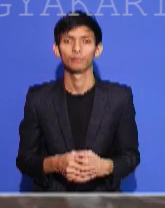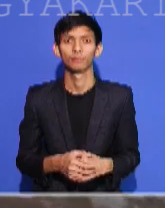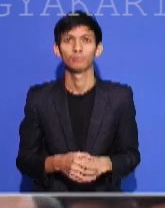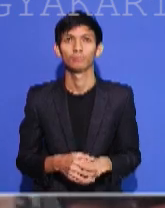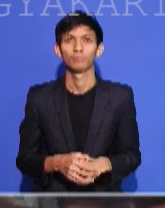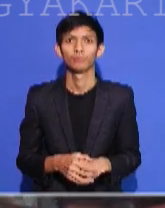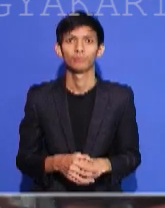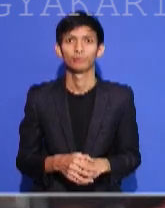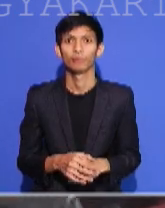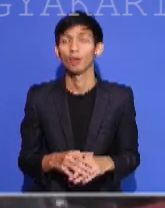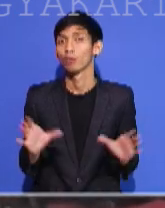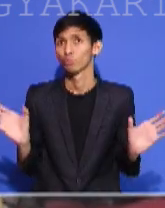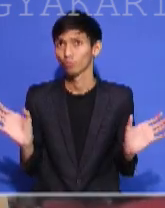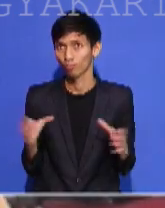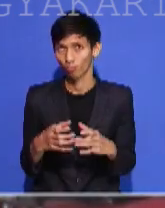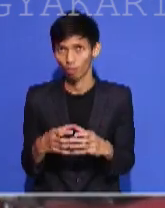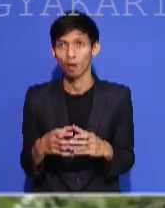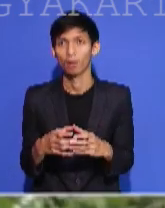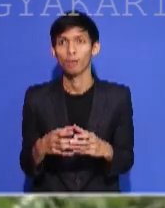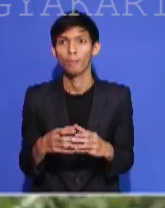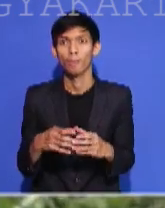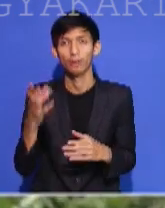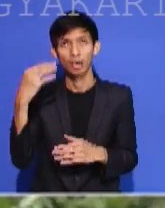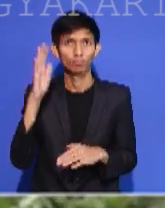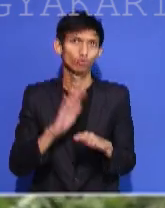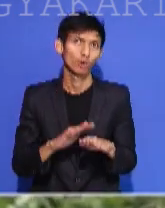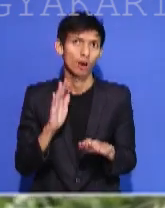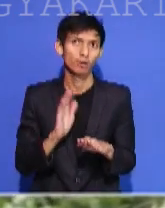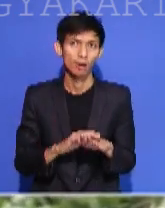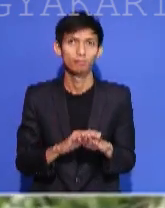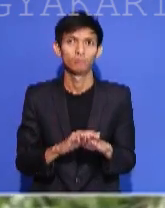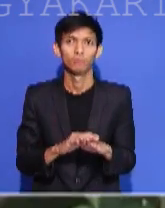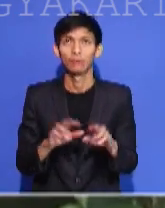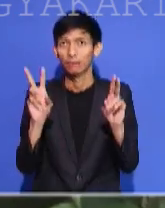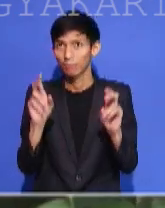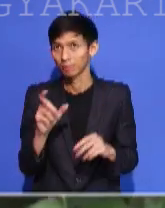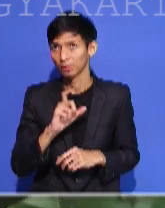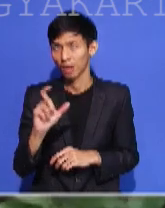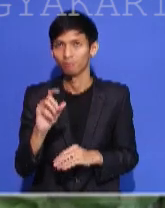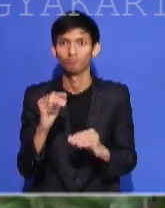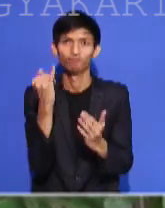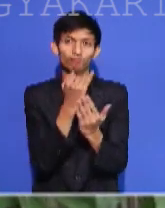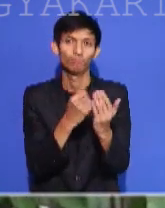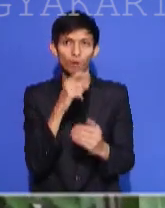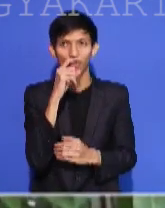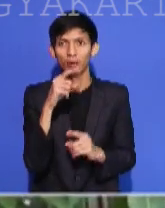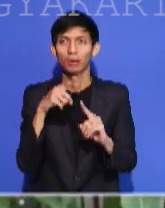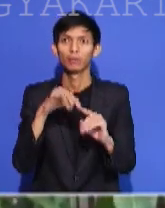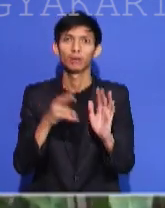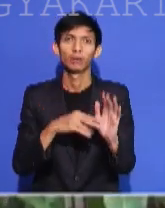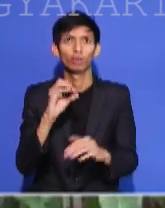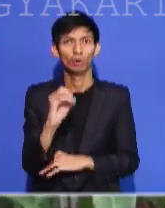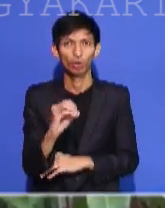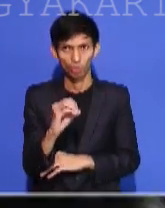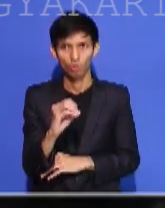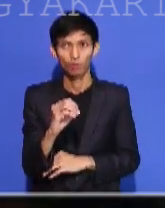Sarasehan Fasilitas Museum Dinas Kebudayaan Kabupaten Bantul 2024 dengan tema metode menggambar ala Pak Tino Sidin dalam menunjang pembentukan